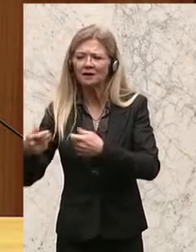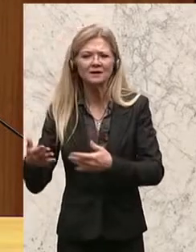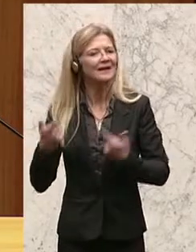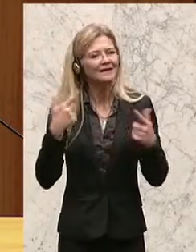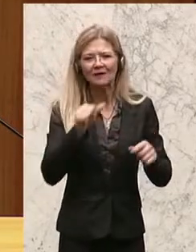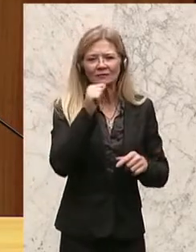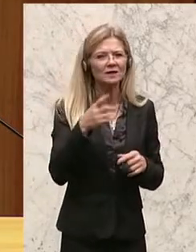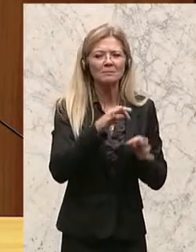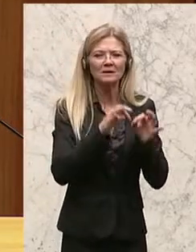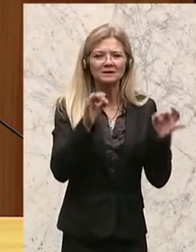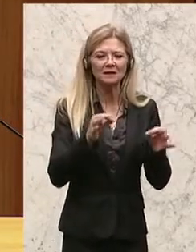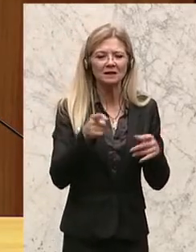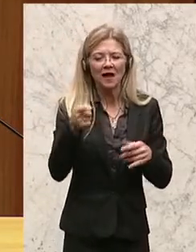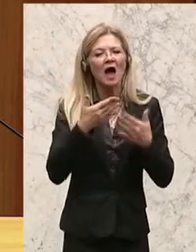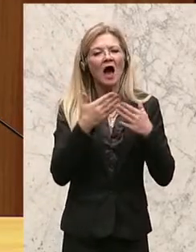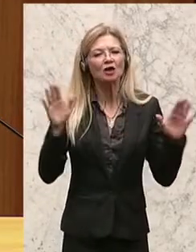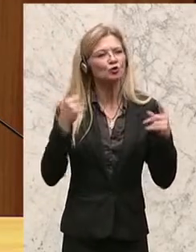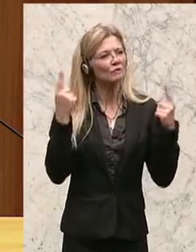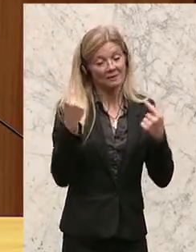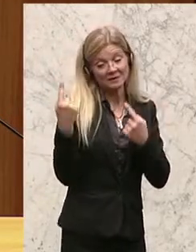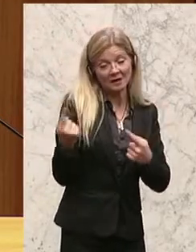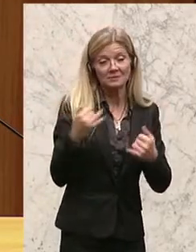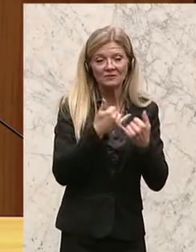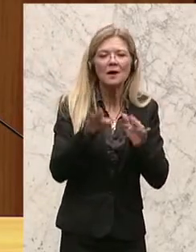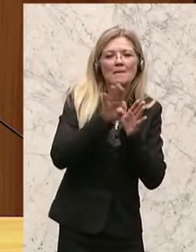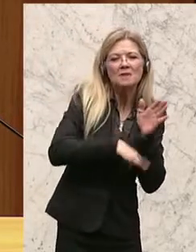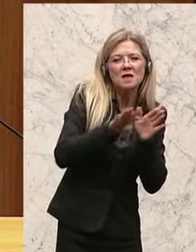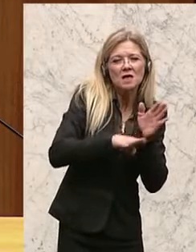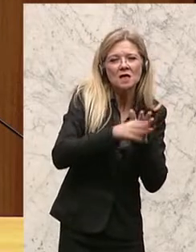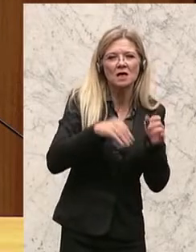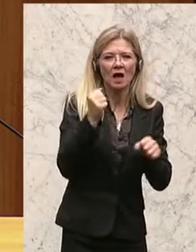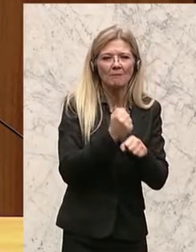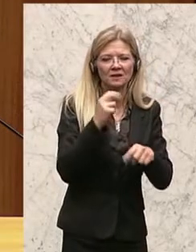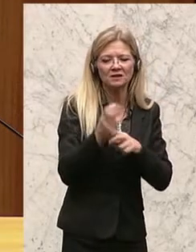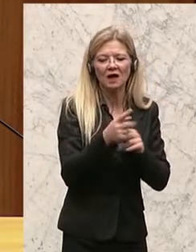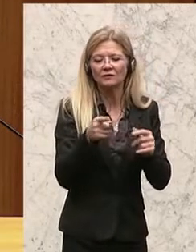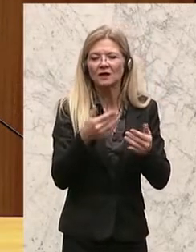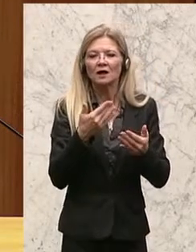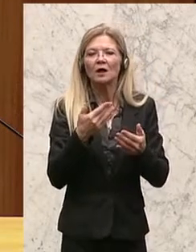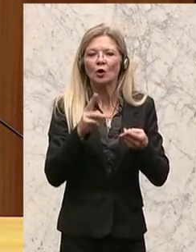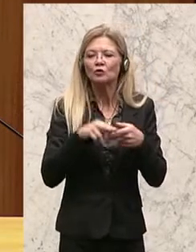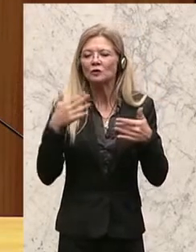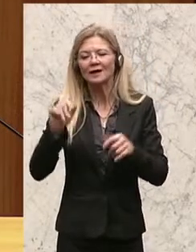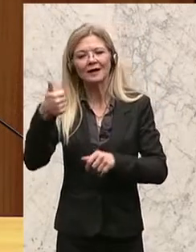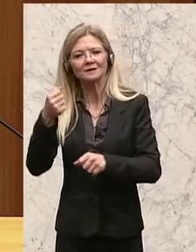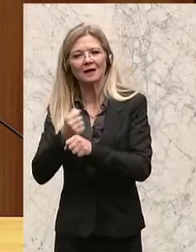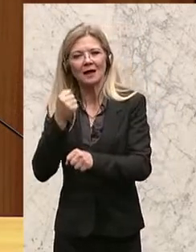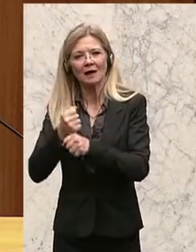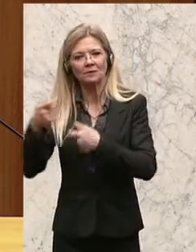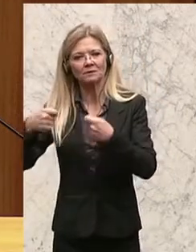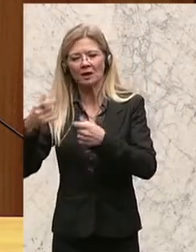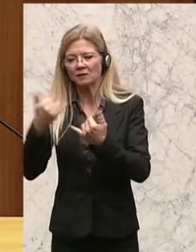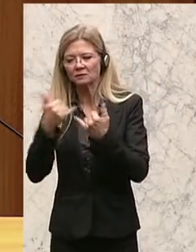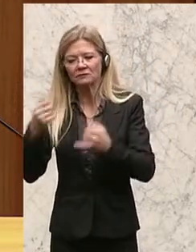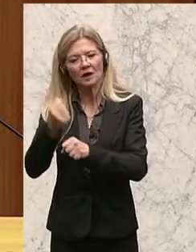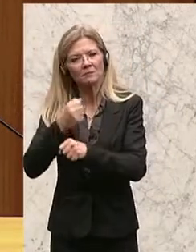mehr als billigst Arbeitskräfte, also ganz, ganz billig Arbeitskräfte, am ersten Arbeitsmarkt Arbeitsplätze verdrängen. Dann wäre diese Idee, die hier